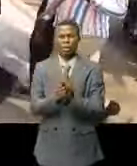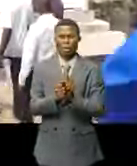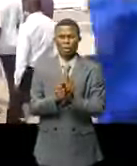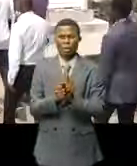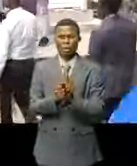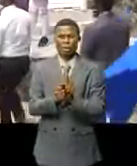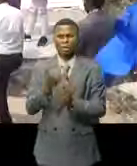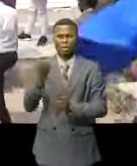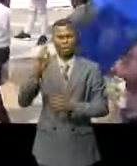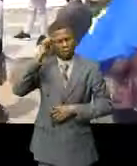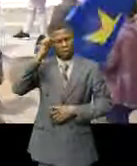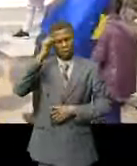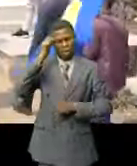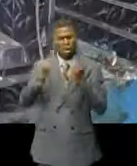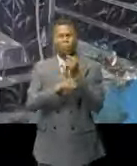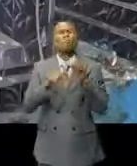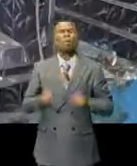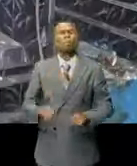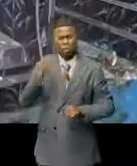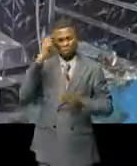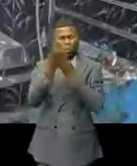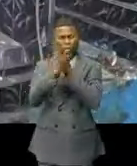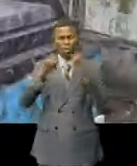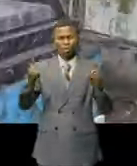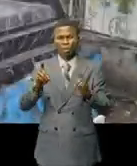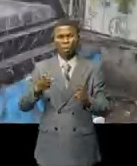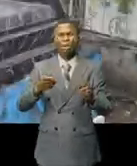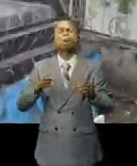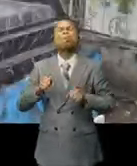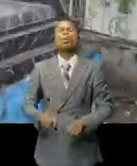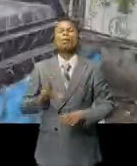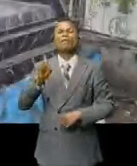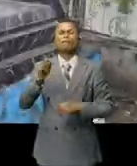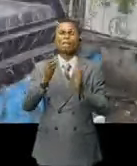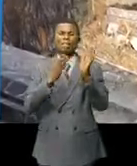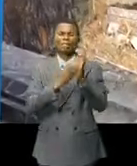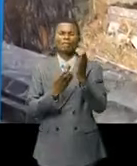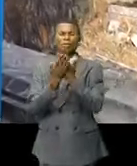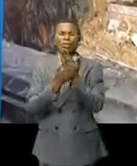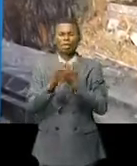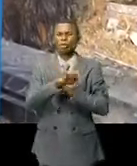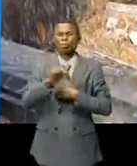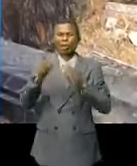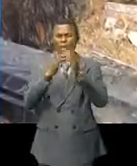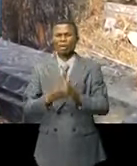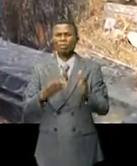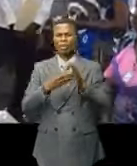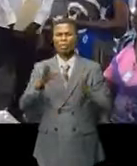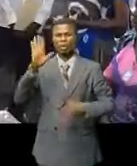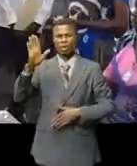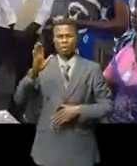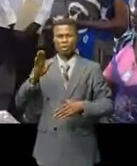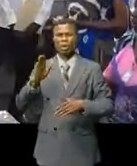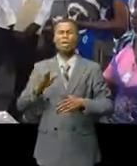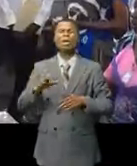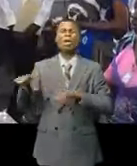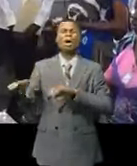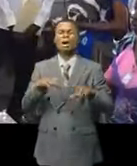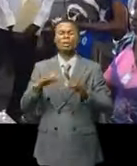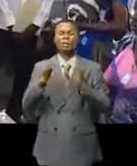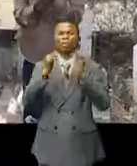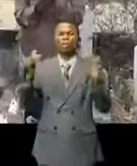l'hommage en mémoire des martyrs de la démocratie tués le 29 juillet 1995, alors en pleine manifestation pacifique,